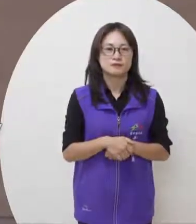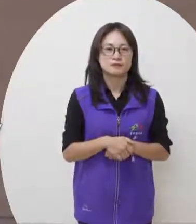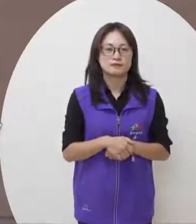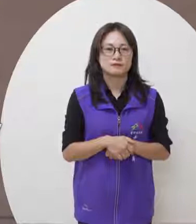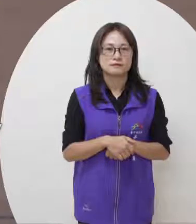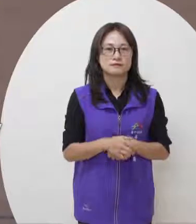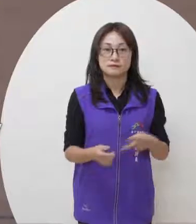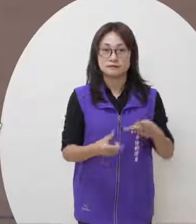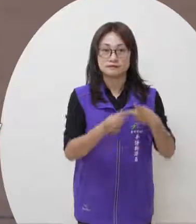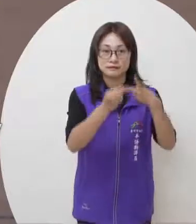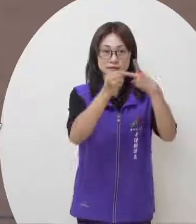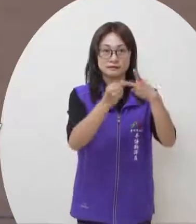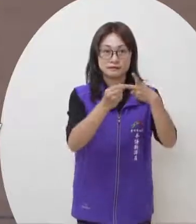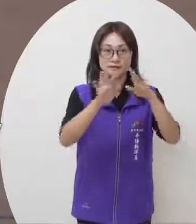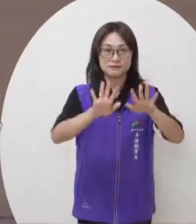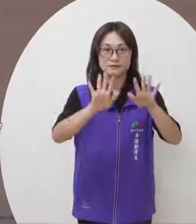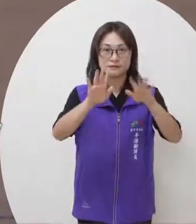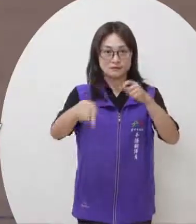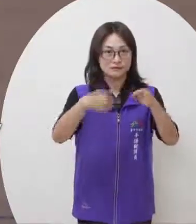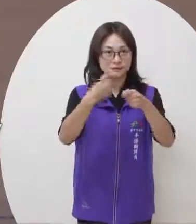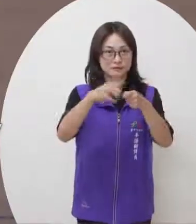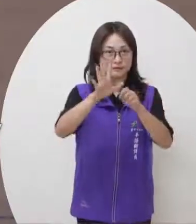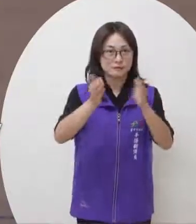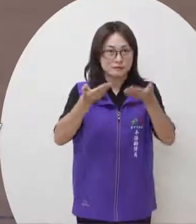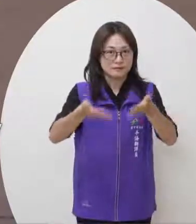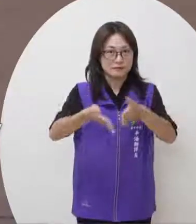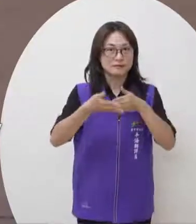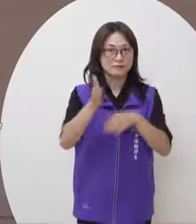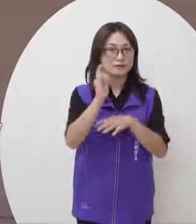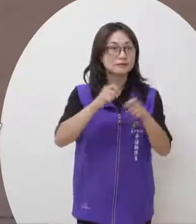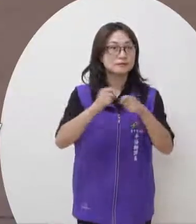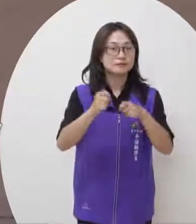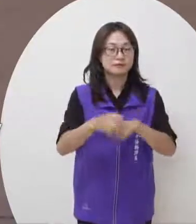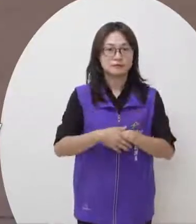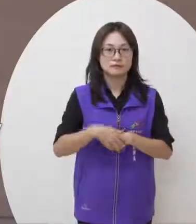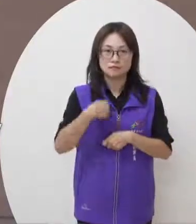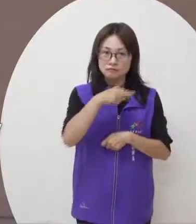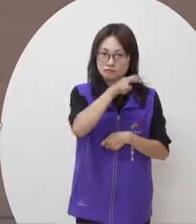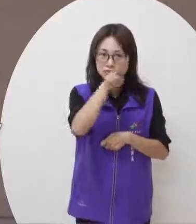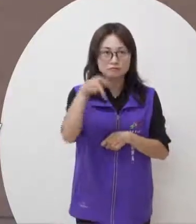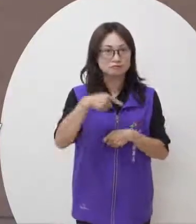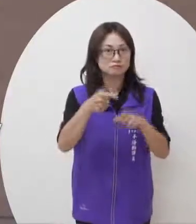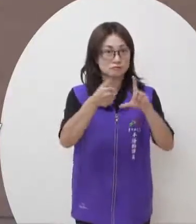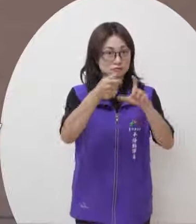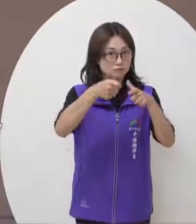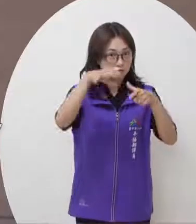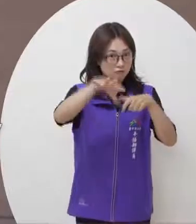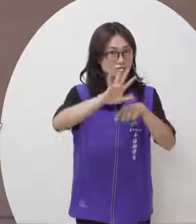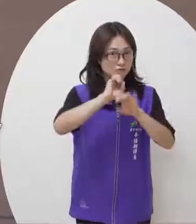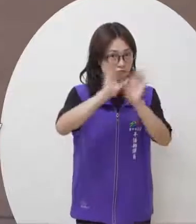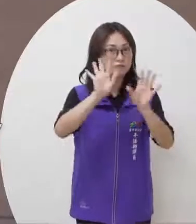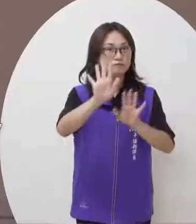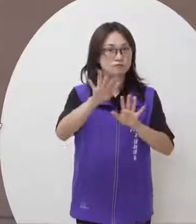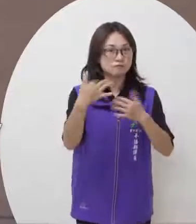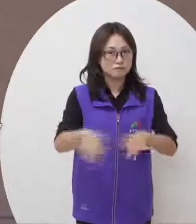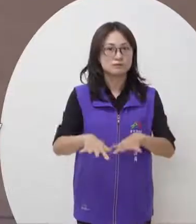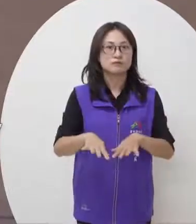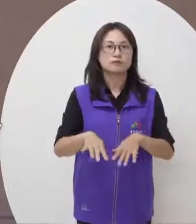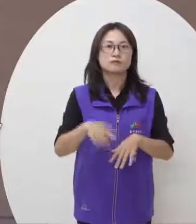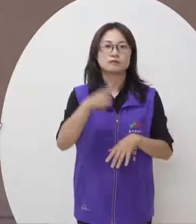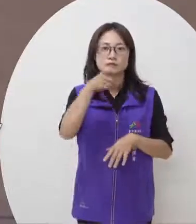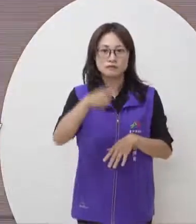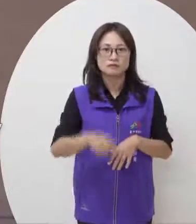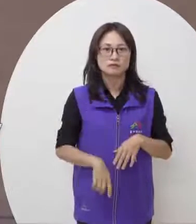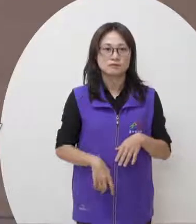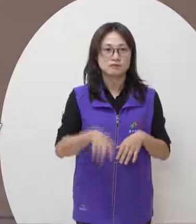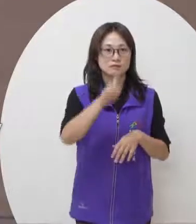这个今年初以来有个重大的政策，我看徐公所也有在做宣布哈，就是双十公车上